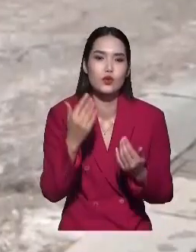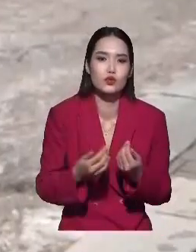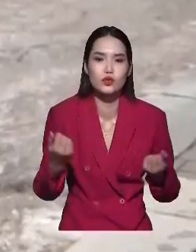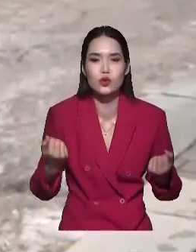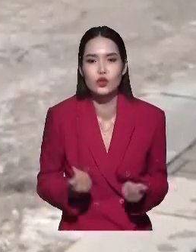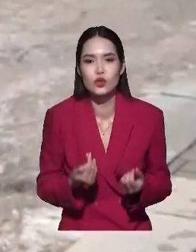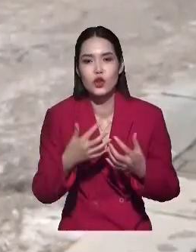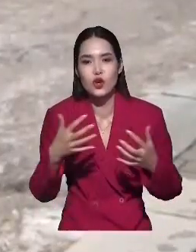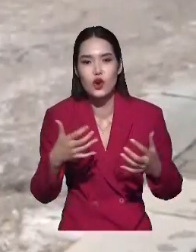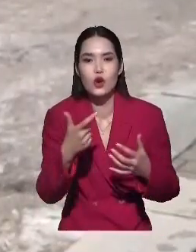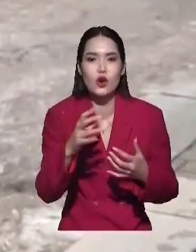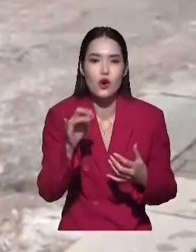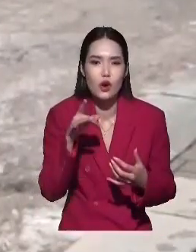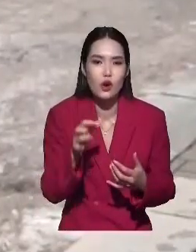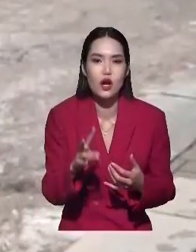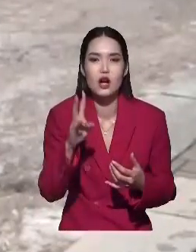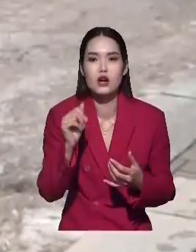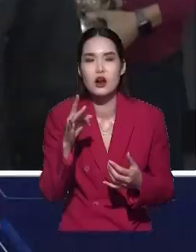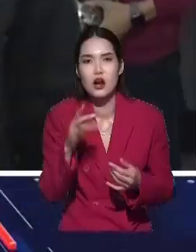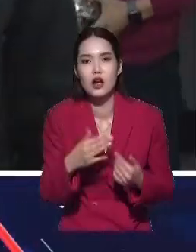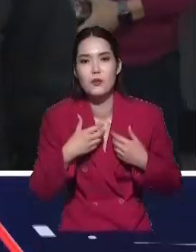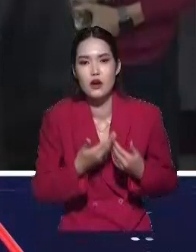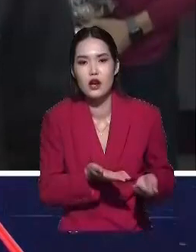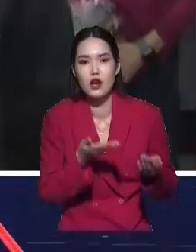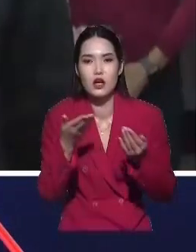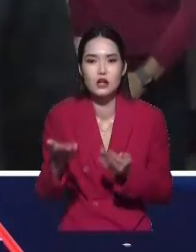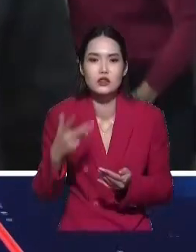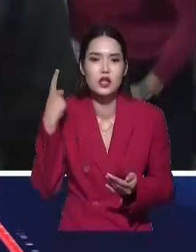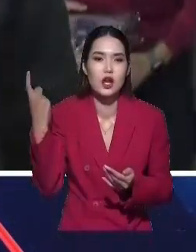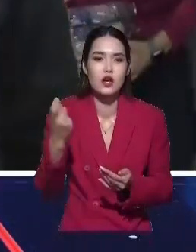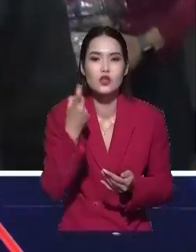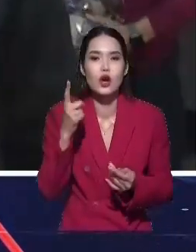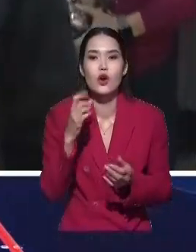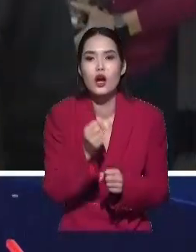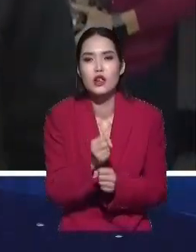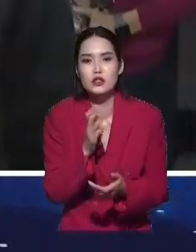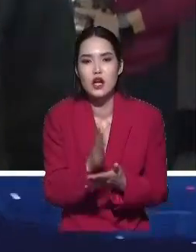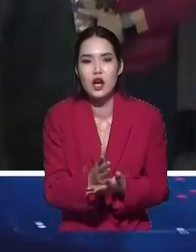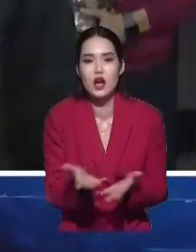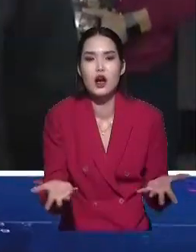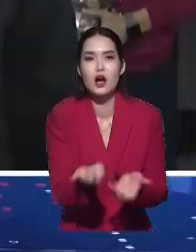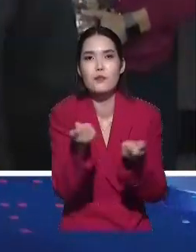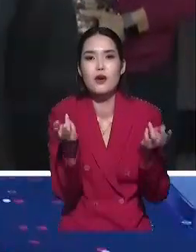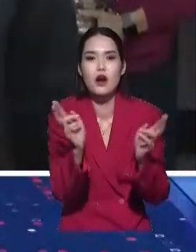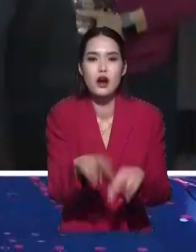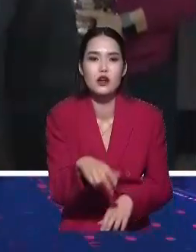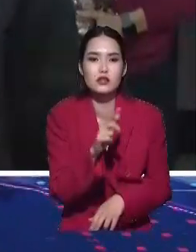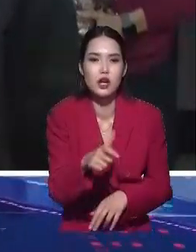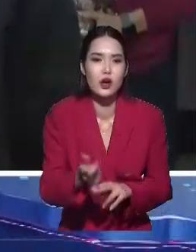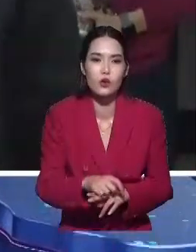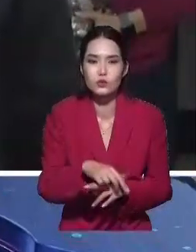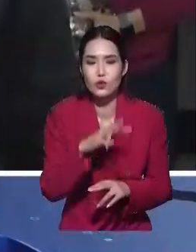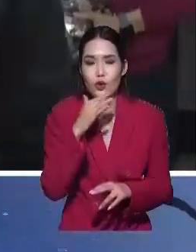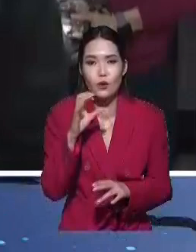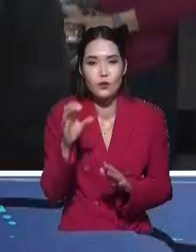жылқы, қоралы қой, қалың қарамал қар суымен кетті. Шаруалар жүген ұстап қалды. Жұттан аман қалған малға жем шөп жеткізіліп